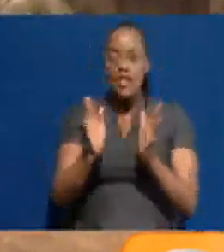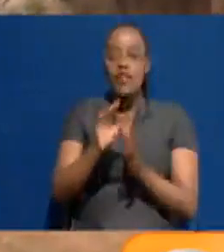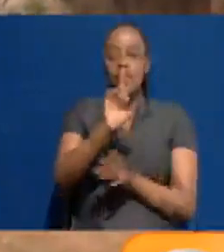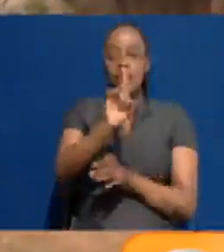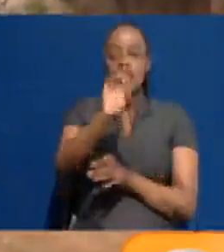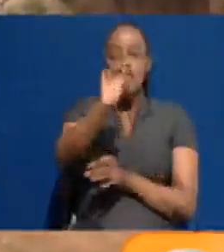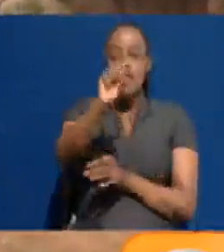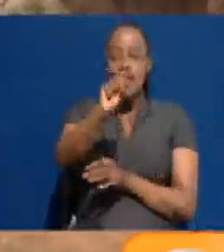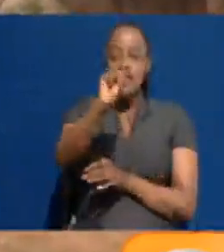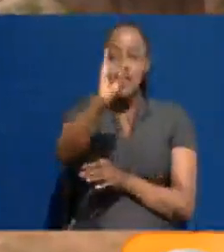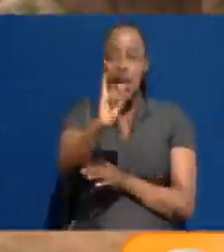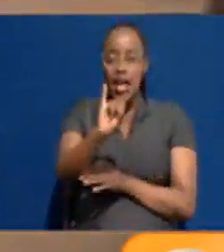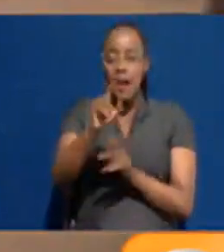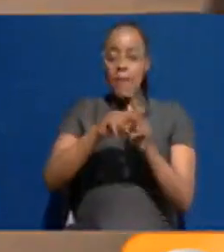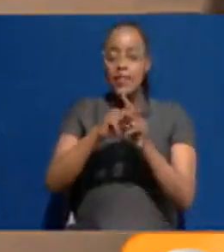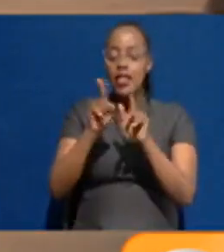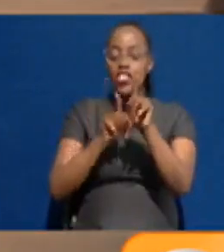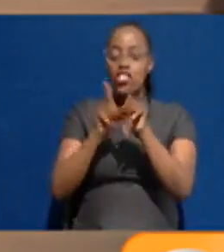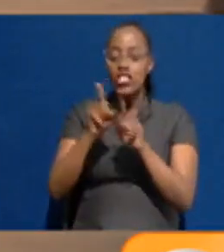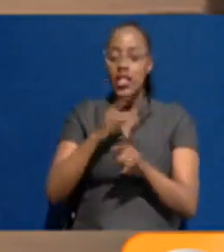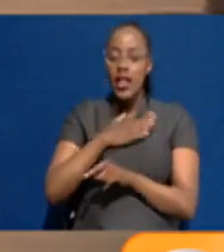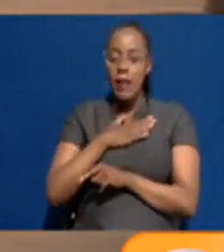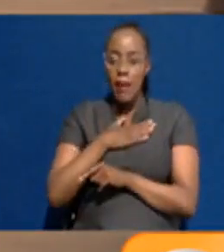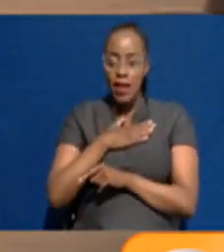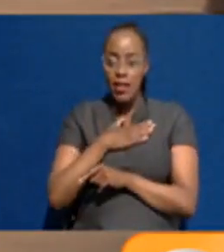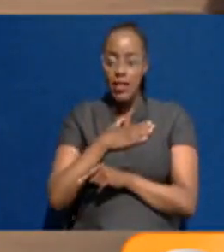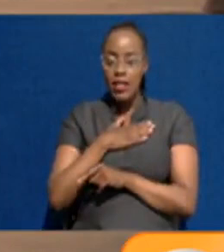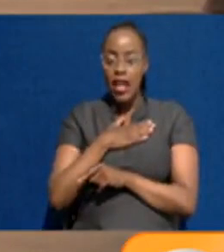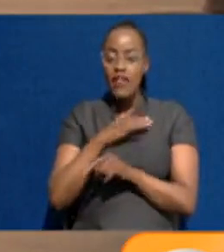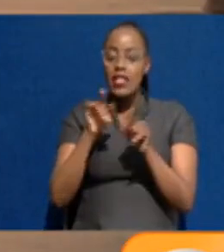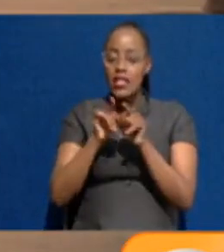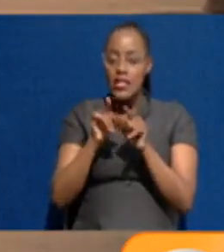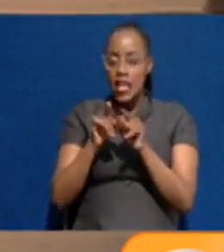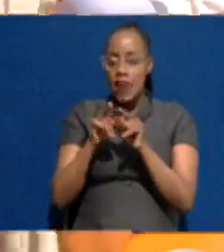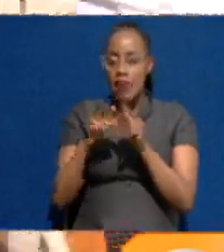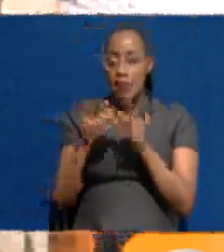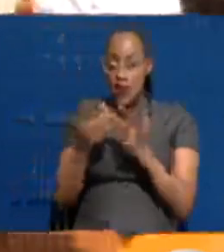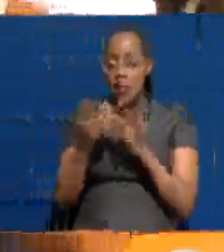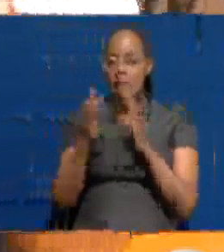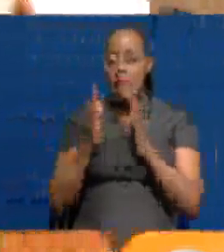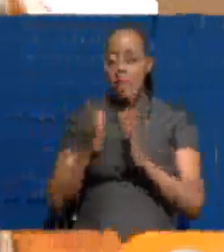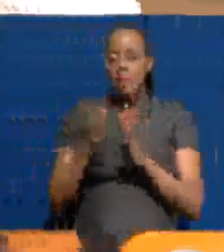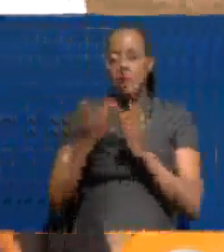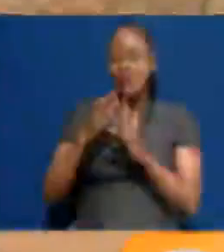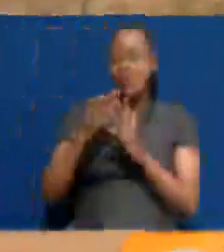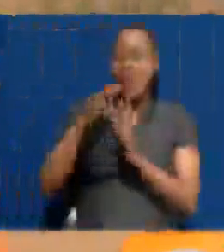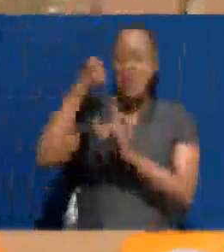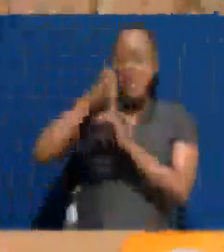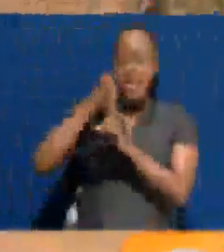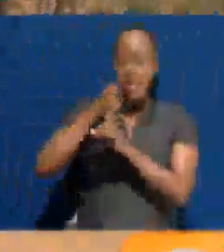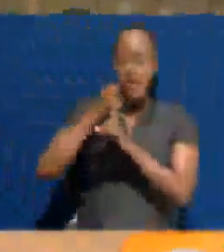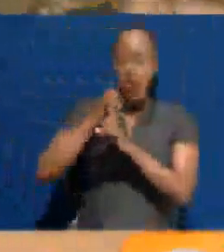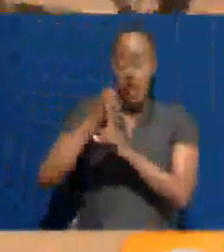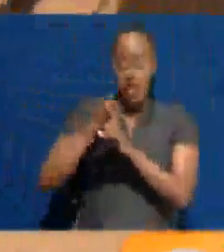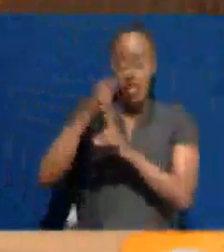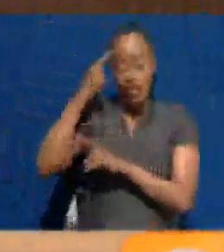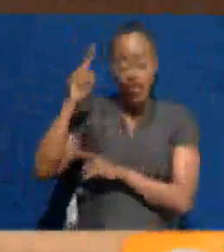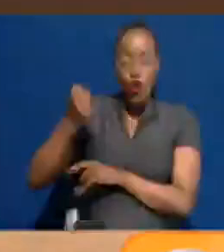BSI. Nilianza safari yangu kama mwanaharakati wa kutetea wasichana